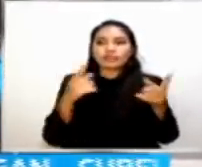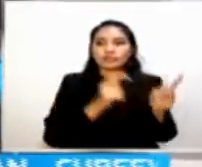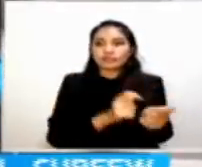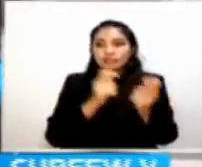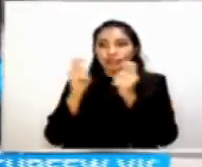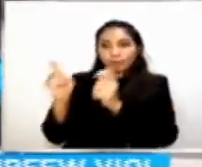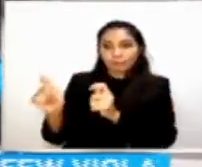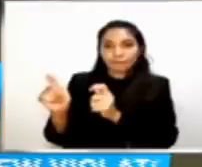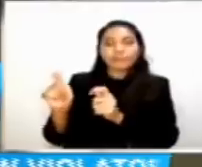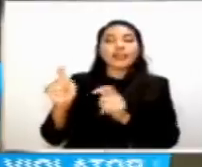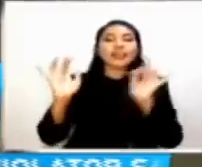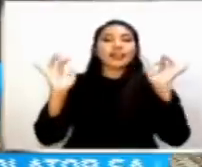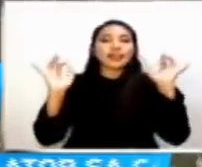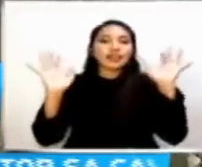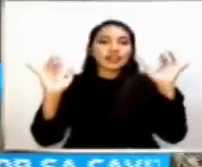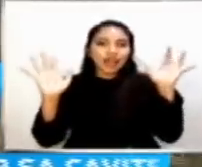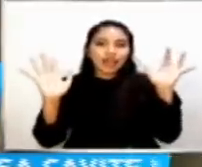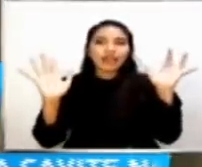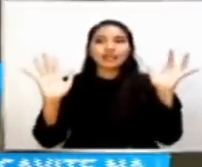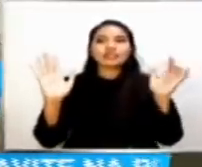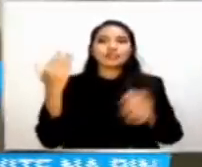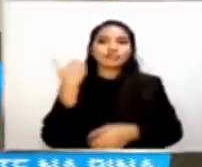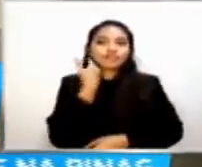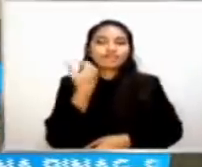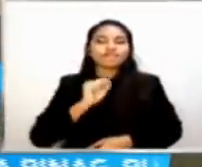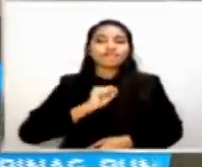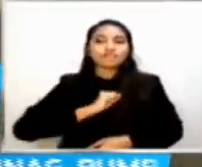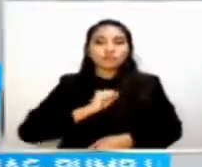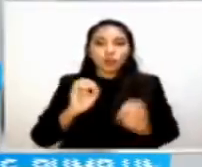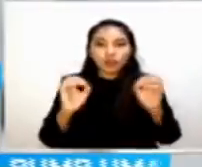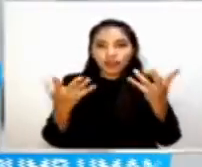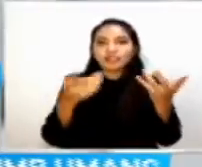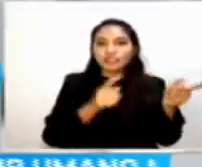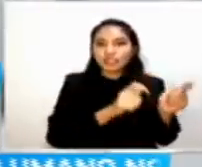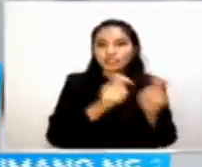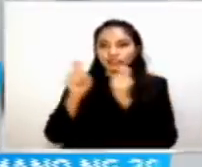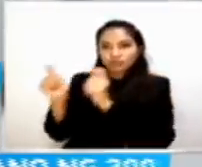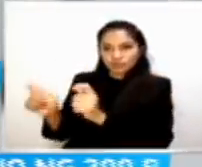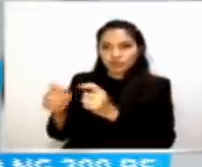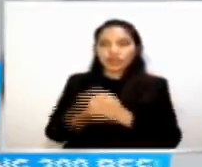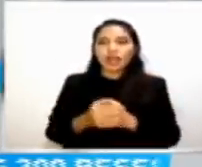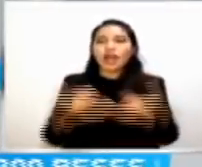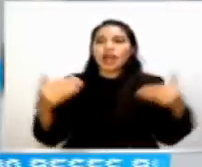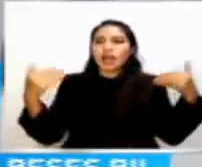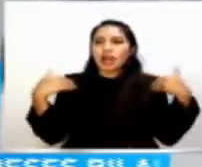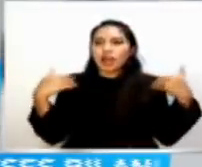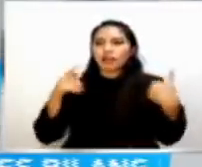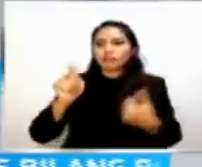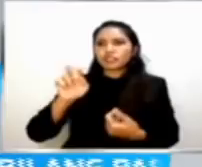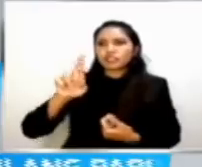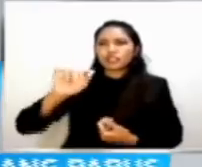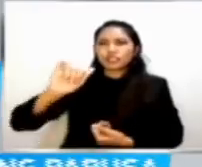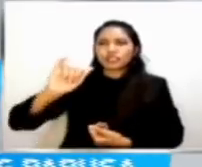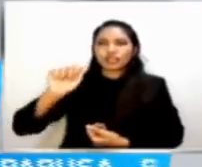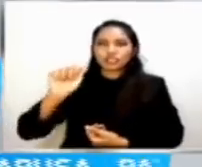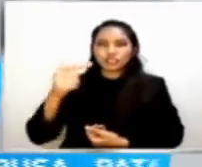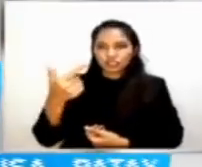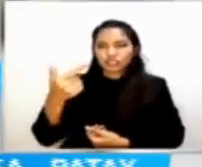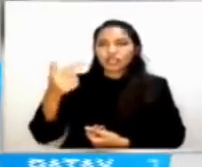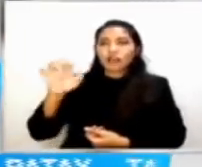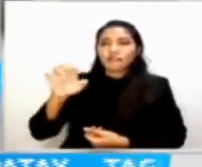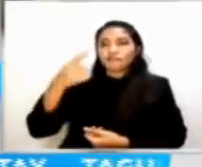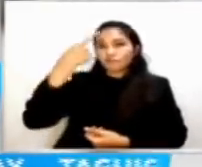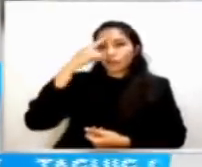nasa mga ospital. Magkakaroon din ng triage sa mga LGU para matukoy kung sa ospital dadalhin ang mga pasyente o sa quarantine